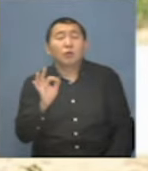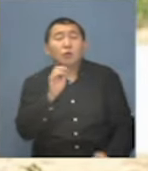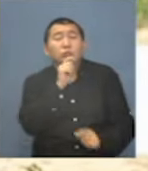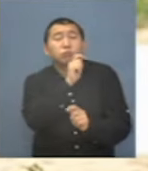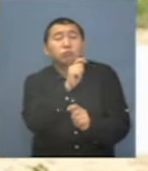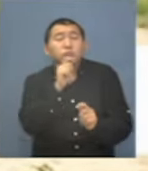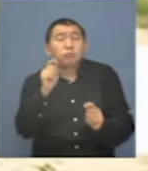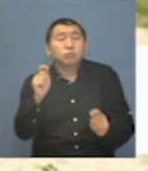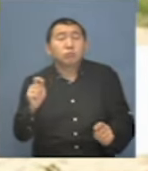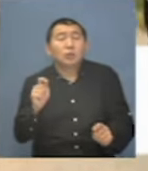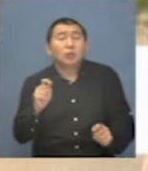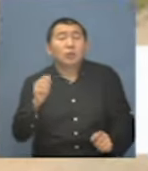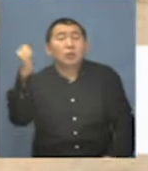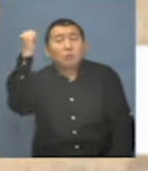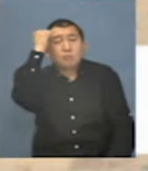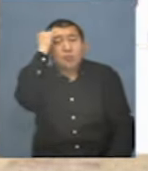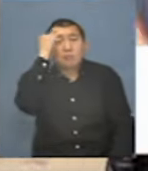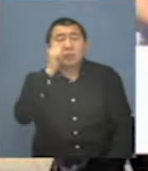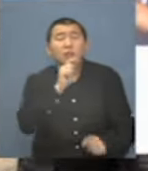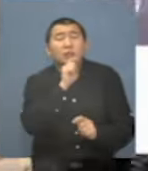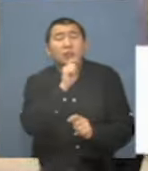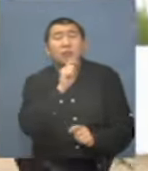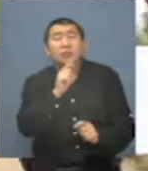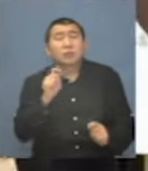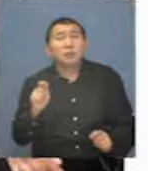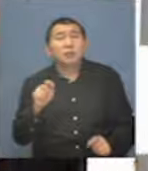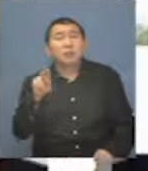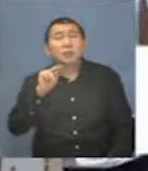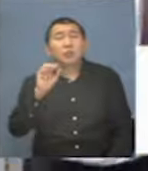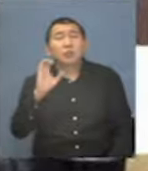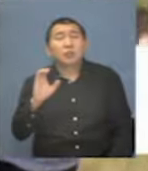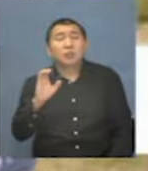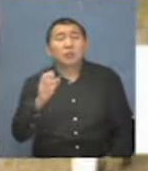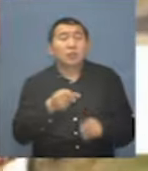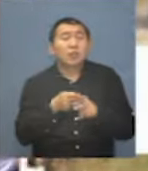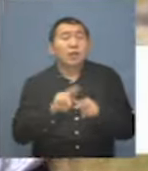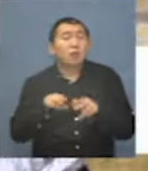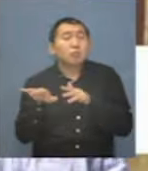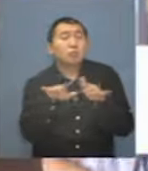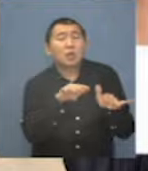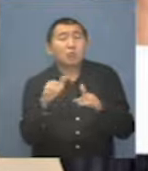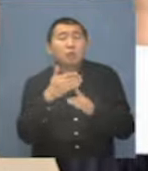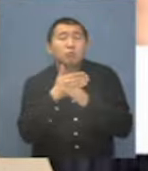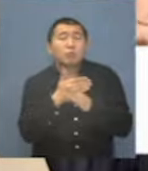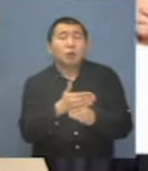активным участникам акции памятные призы. В ДЧС уверены, что такие мероприятия помогут